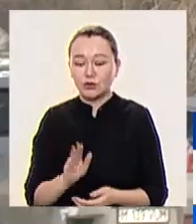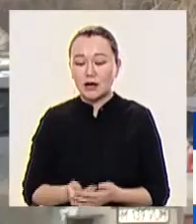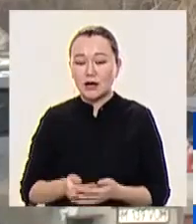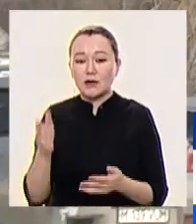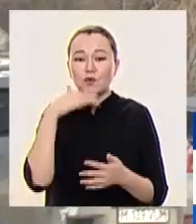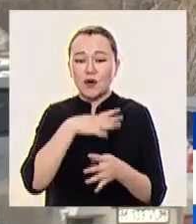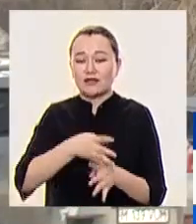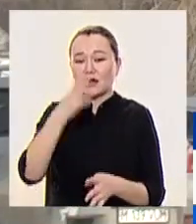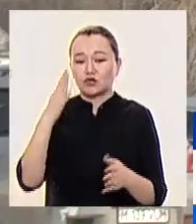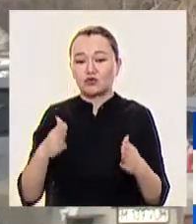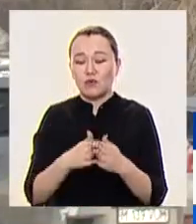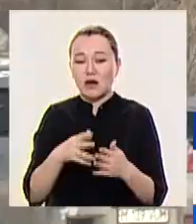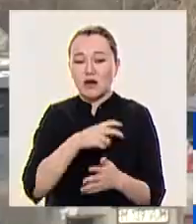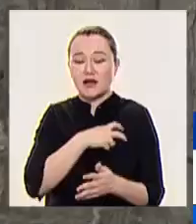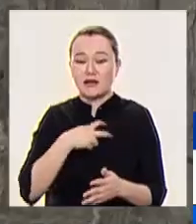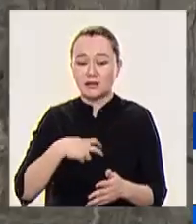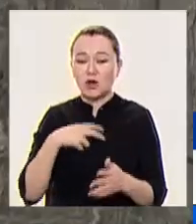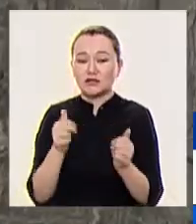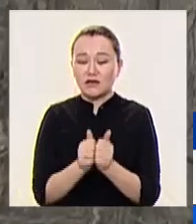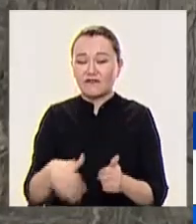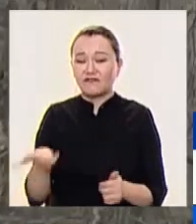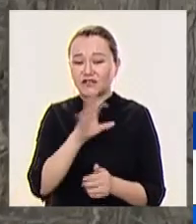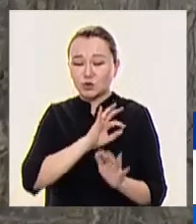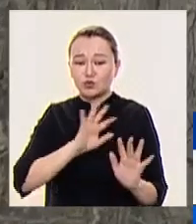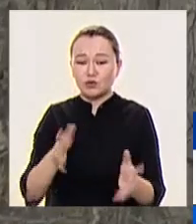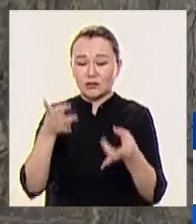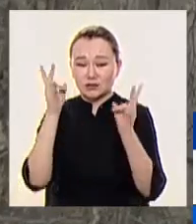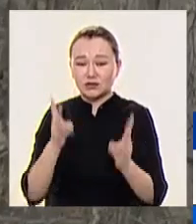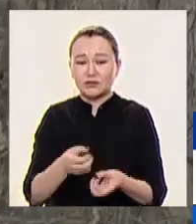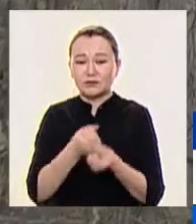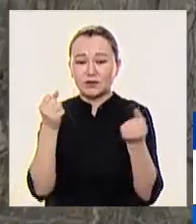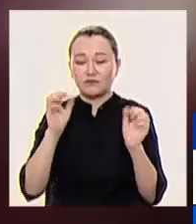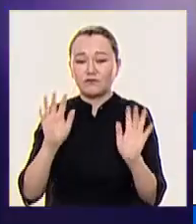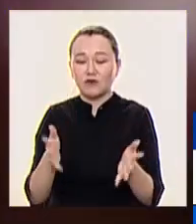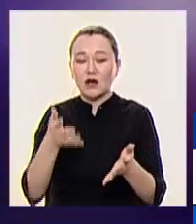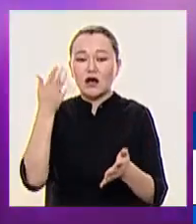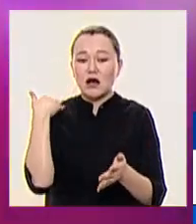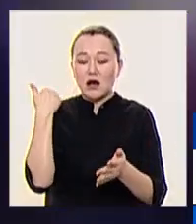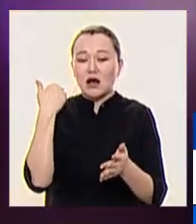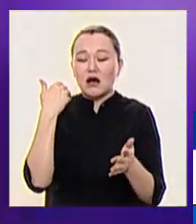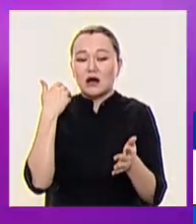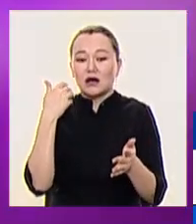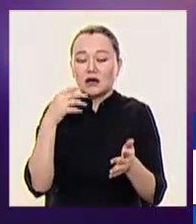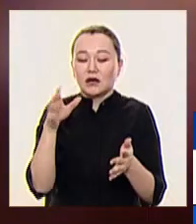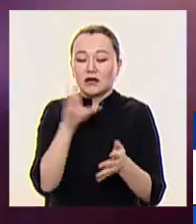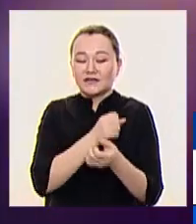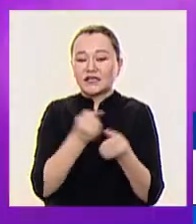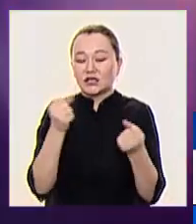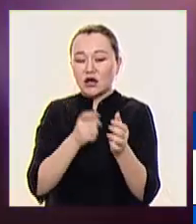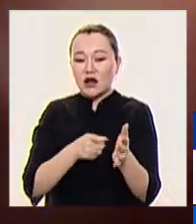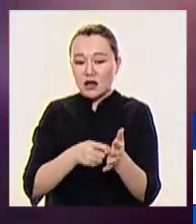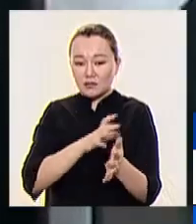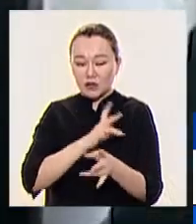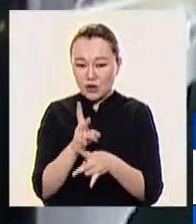Жители многоэтажек рискуют. Не у них, так у соседей может произойти несчастный случай, такой, как случился накануне в Караганды. Взрыв произошел ночью,